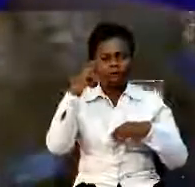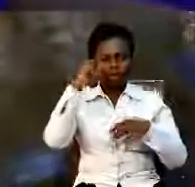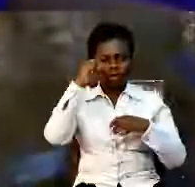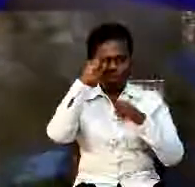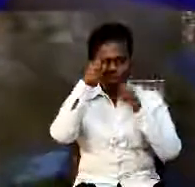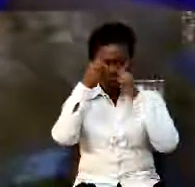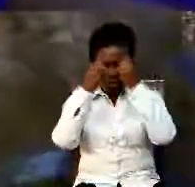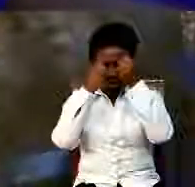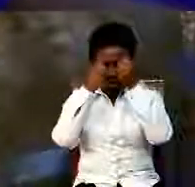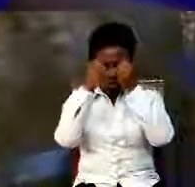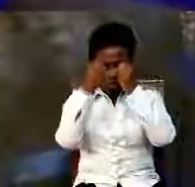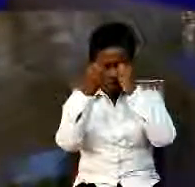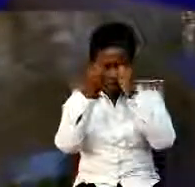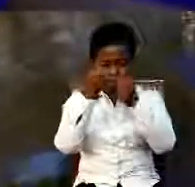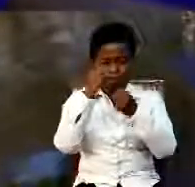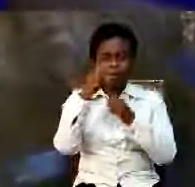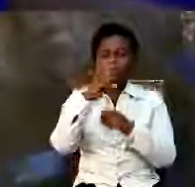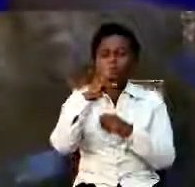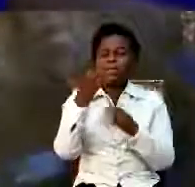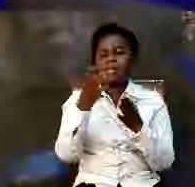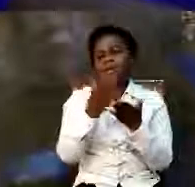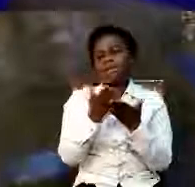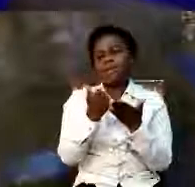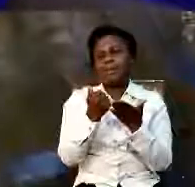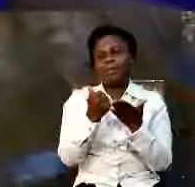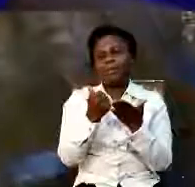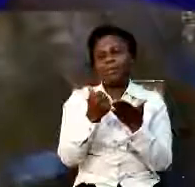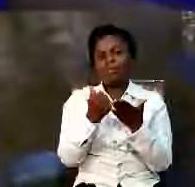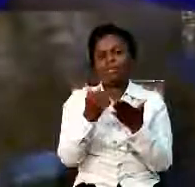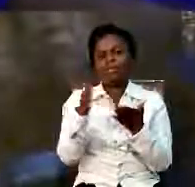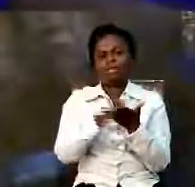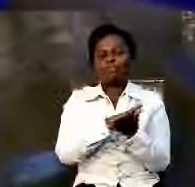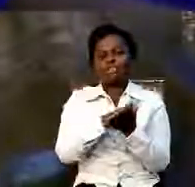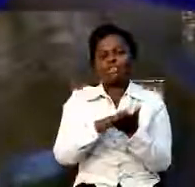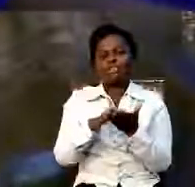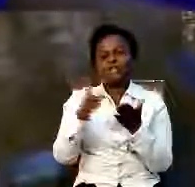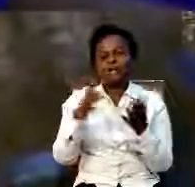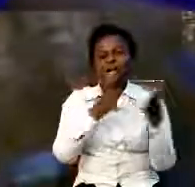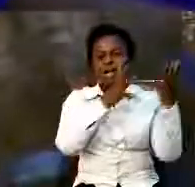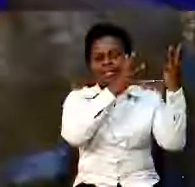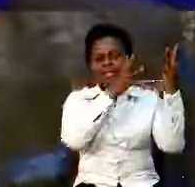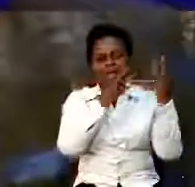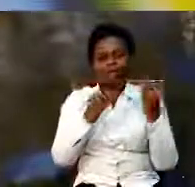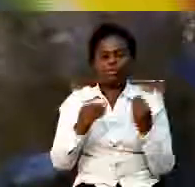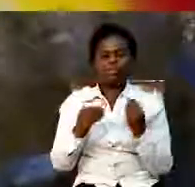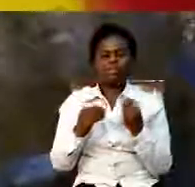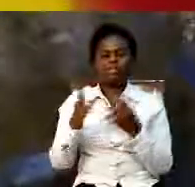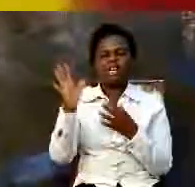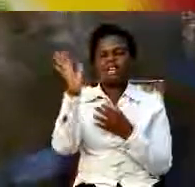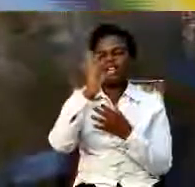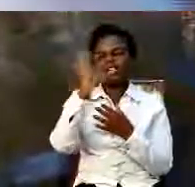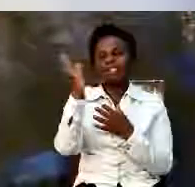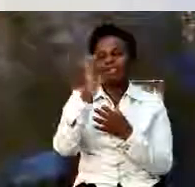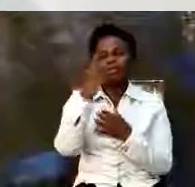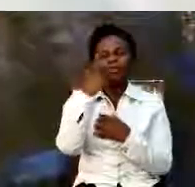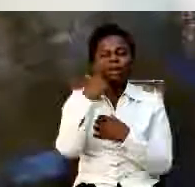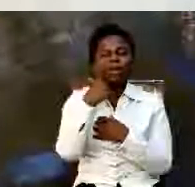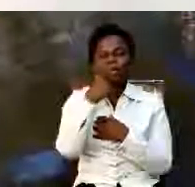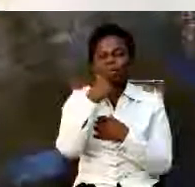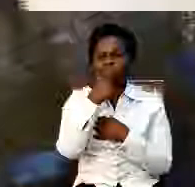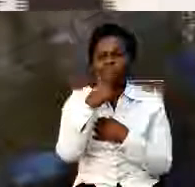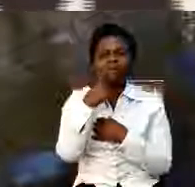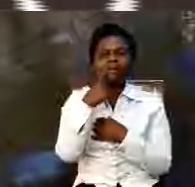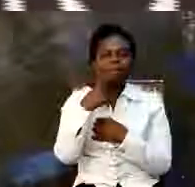bila sababu za msingi. Bwana asifiwe sana. Kwenye maharusi, kwenye masendefu, kwenye misiba, mama